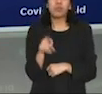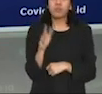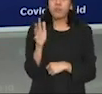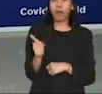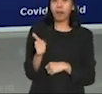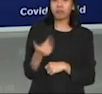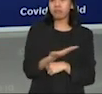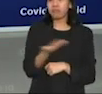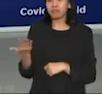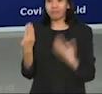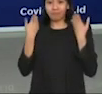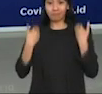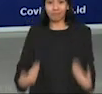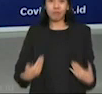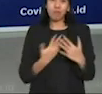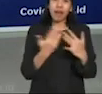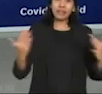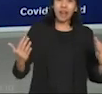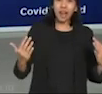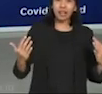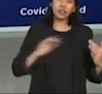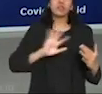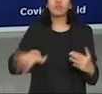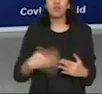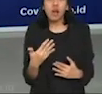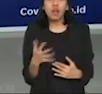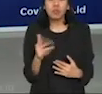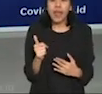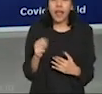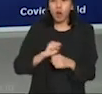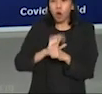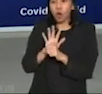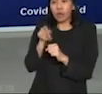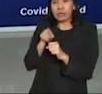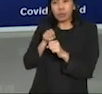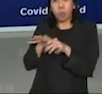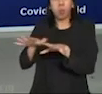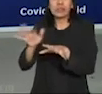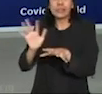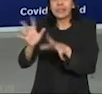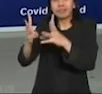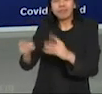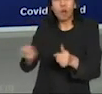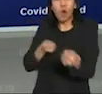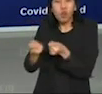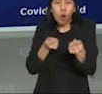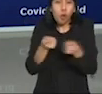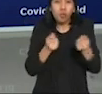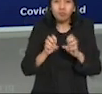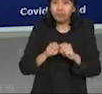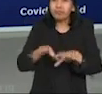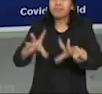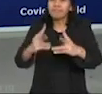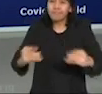semua warga masyarakat sebagai unit kontrol sebagai unit pelaksana teknis Hai Sudah barang